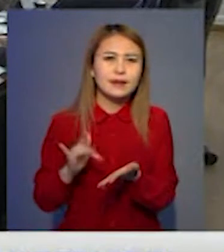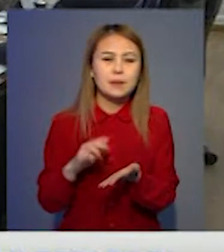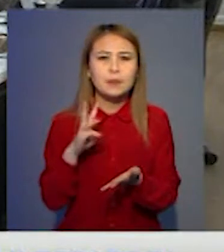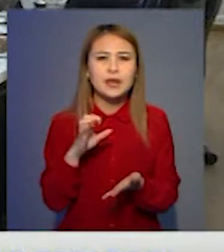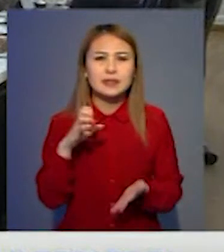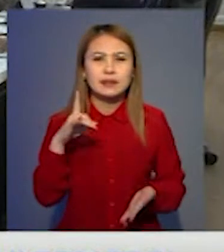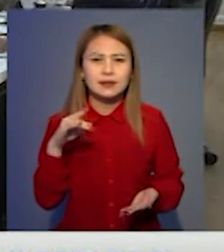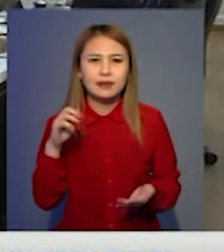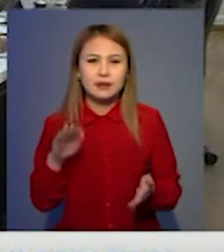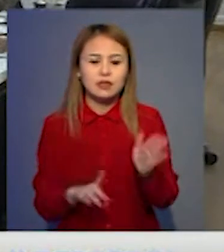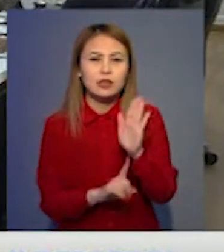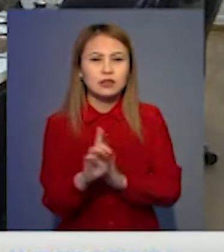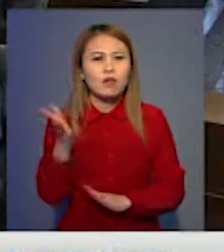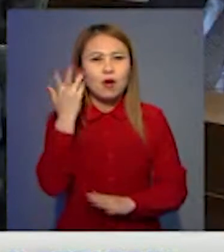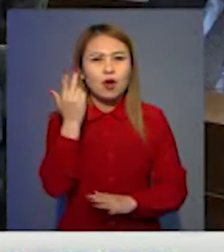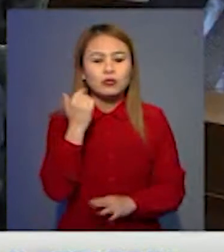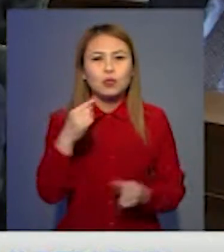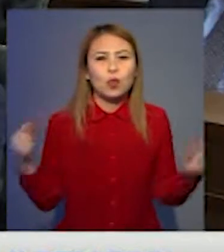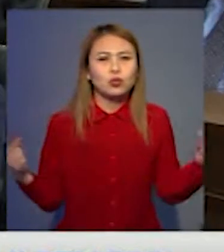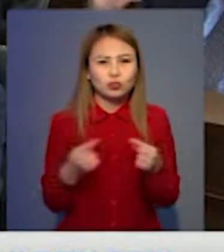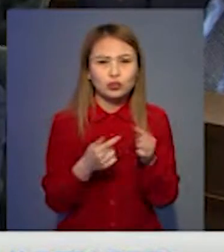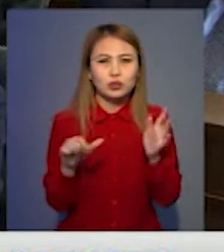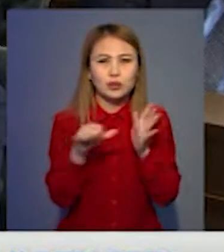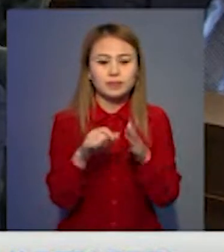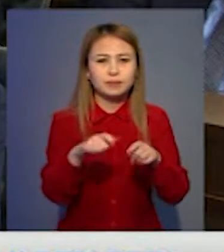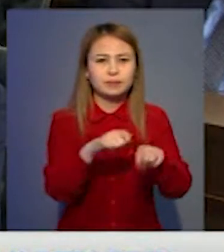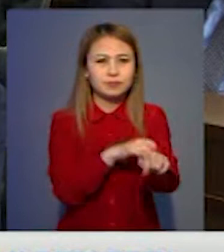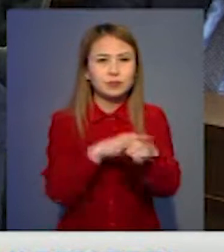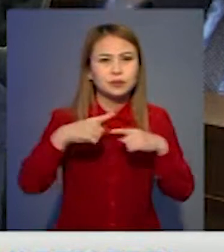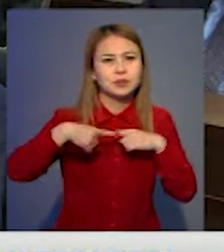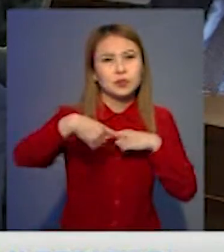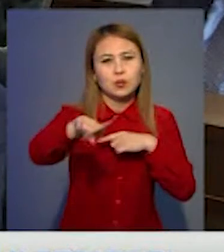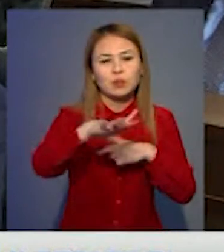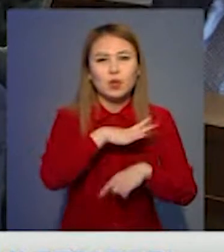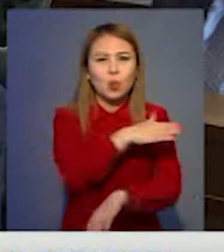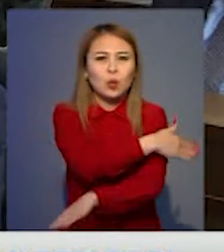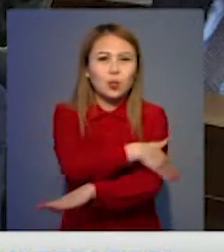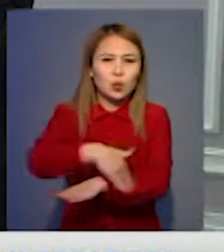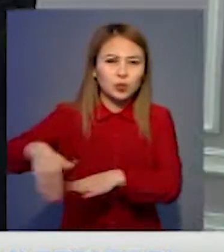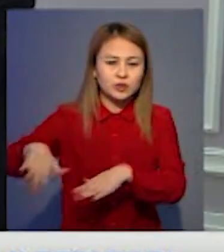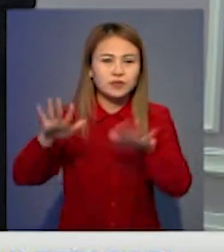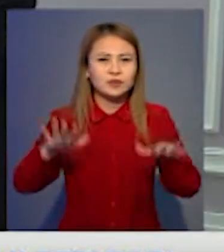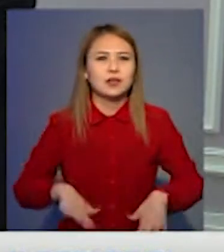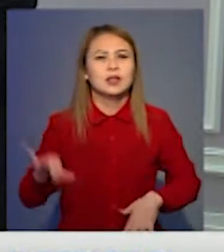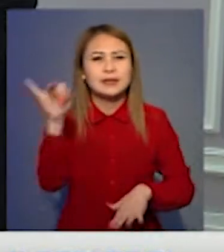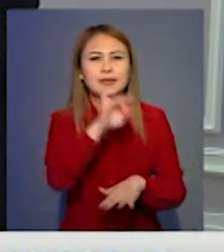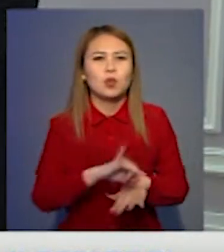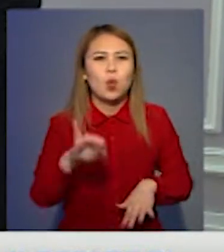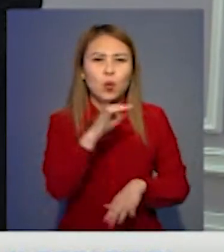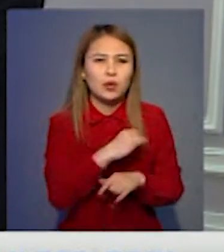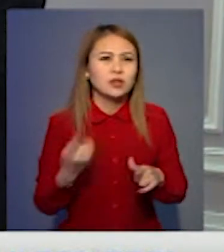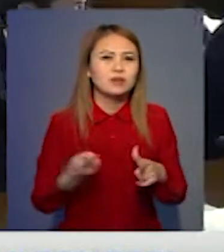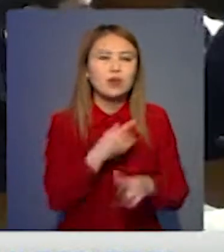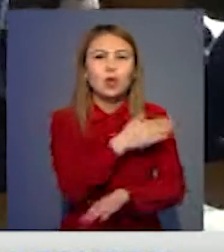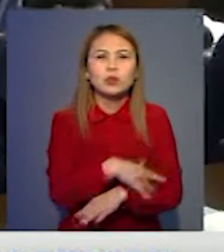Кейін қалалық мәслихатта тиісті шешім қабылданды. Жалпы ұзындығы 6 шақырымға жуықтайтын даңғыл шаһардың тарихи бөлігінде орналасқан.